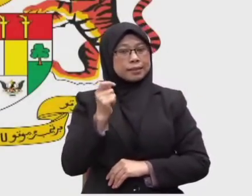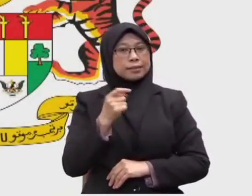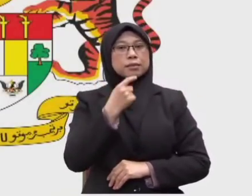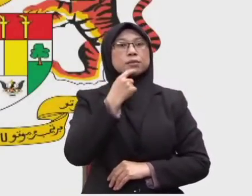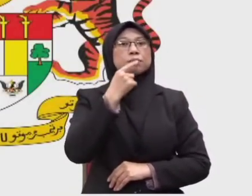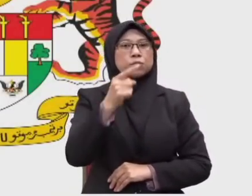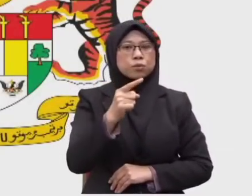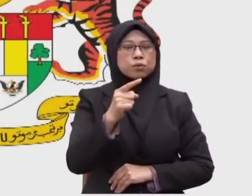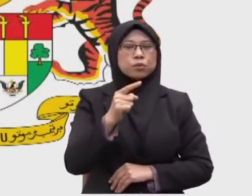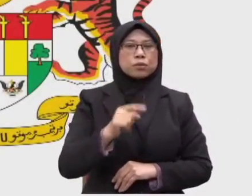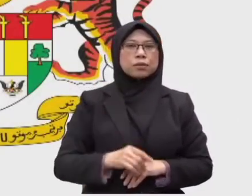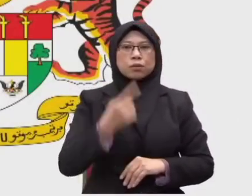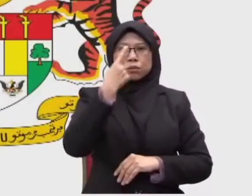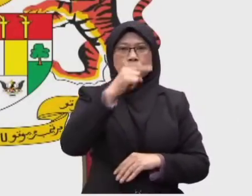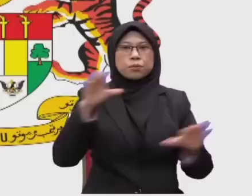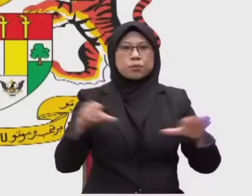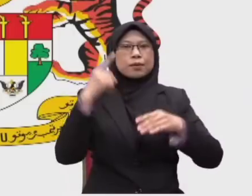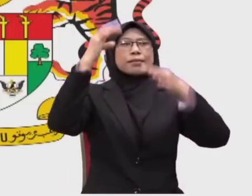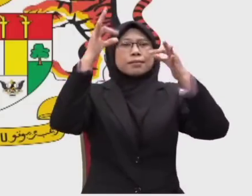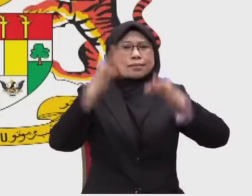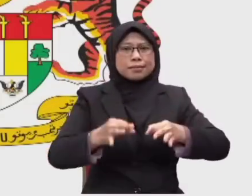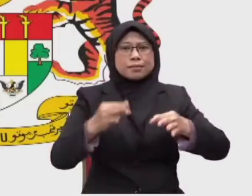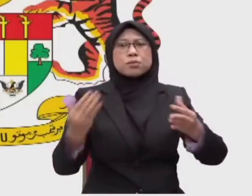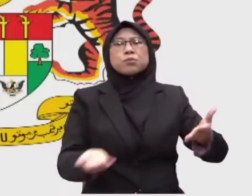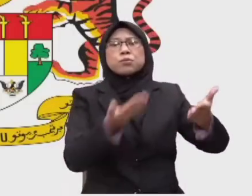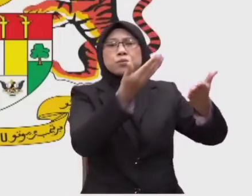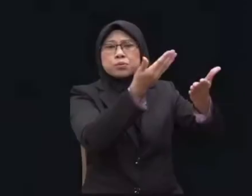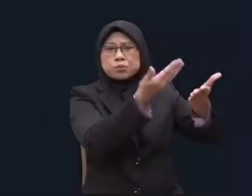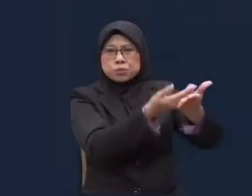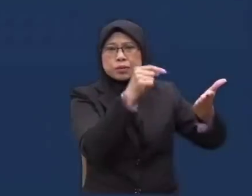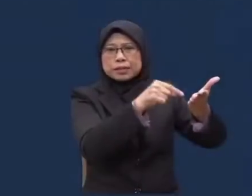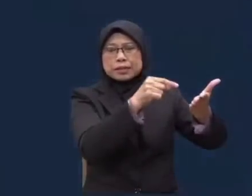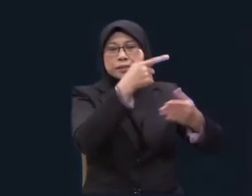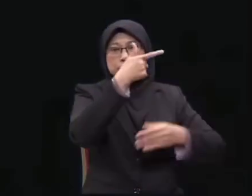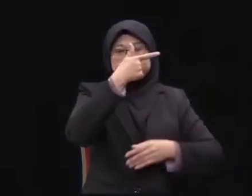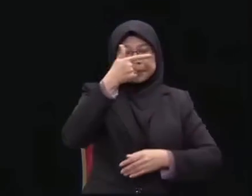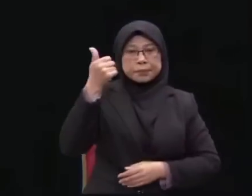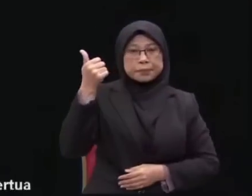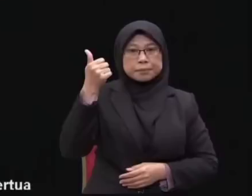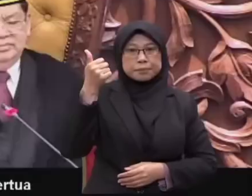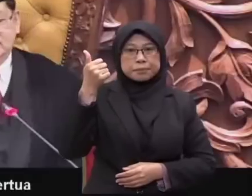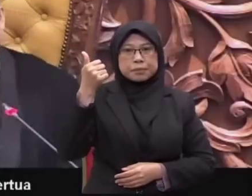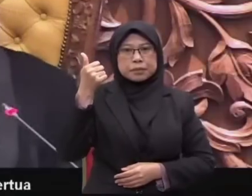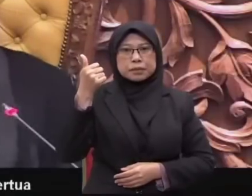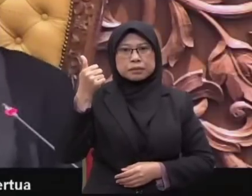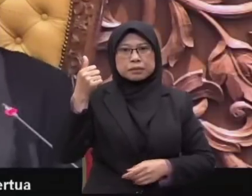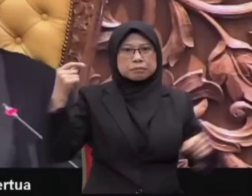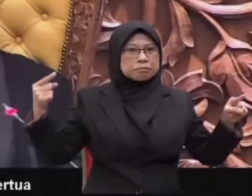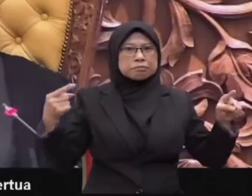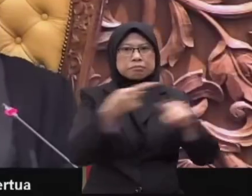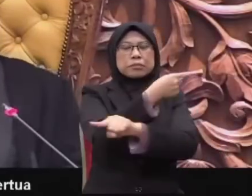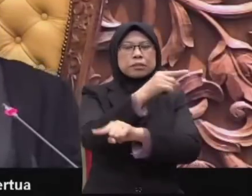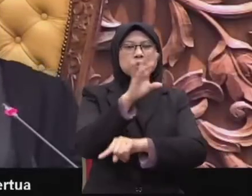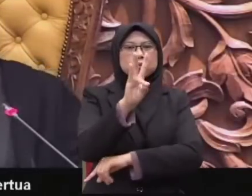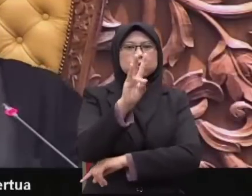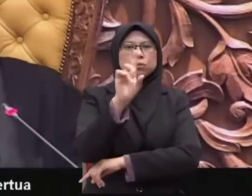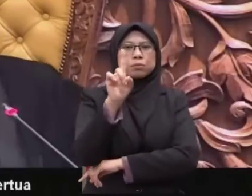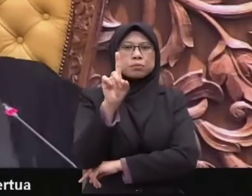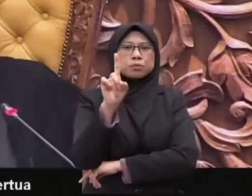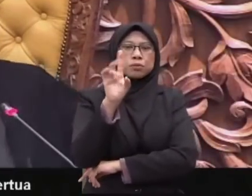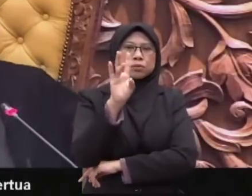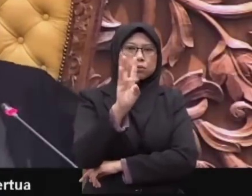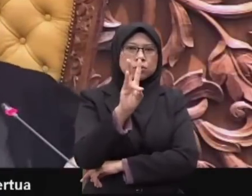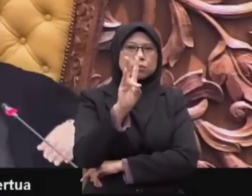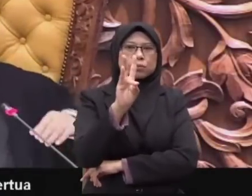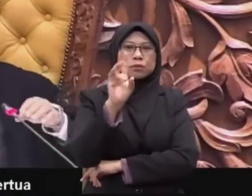kepada speaker untuk dibuat keputusan. Usul ini redundant. Kerana ianya bercanggah dengan